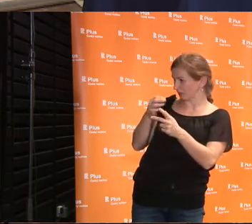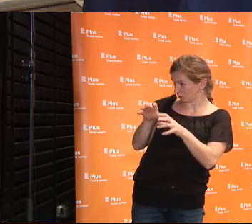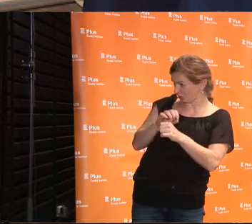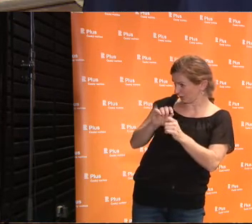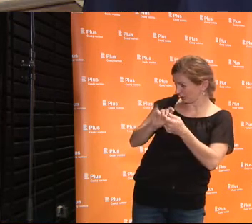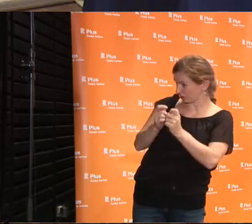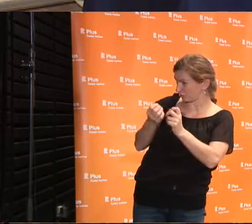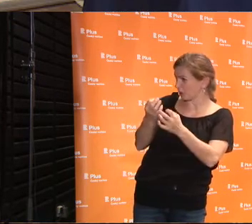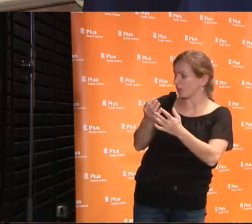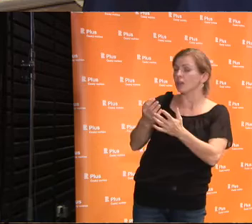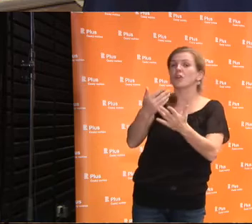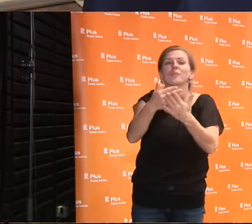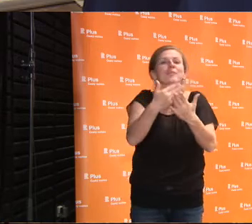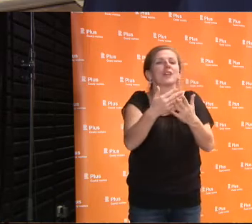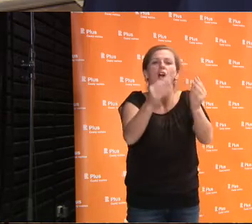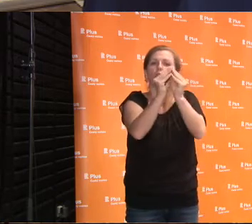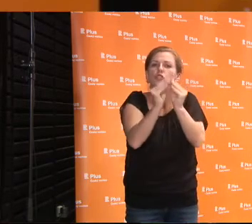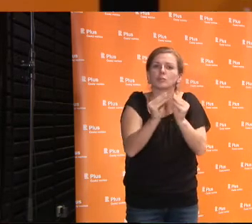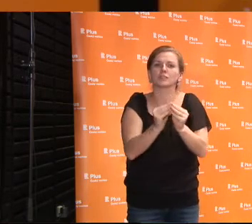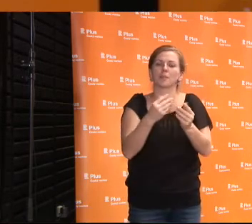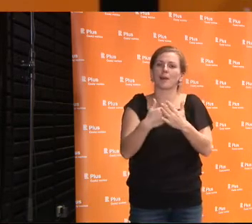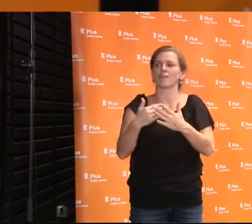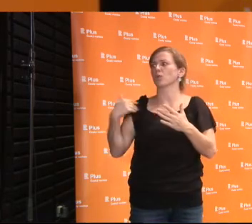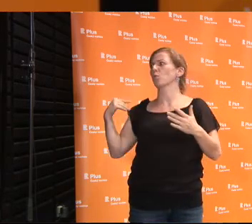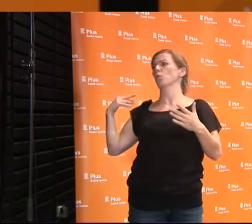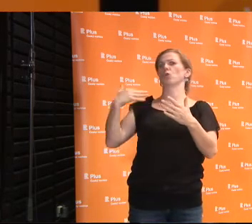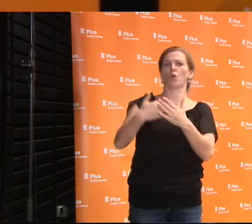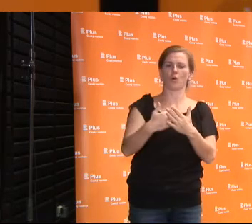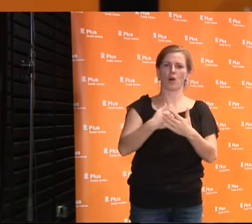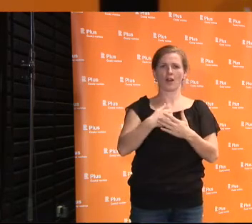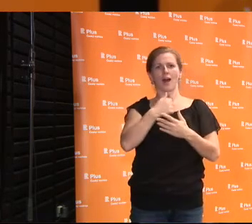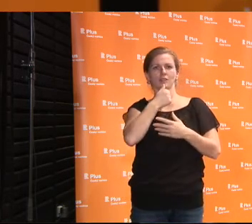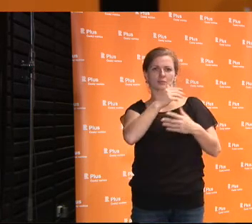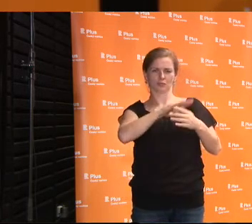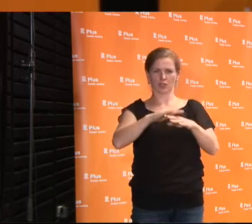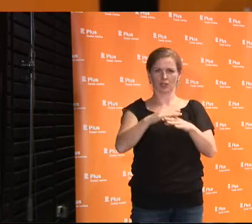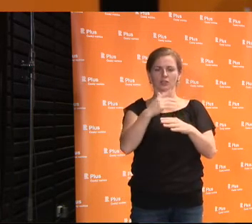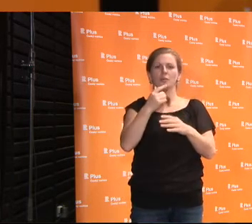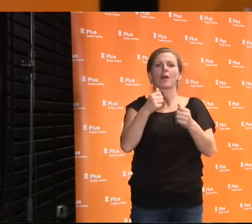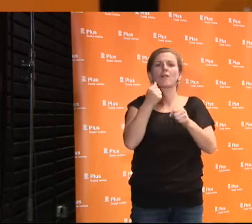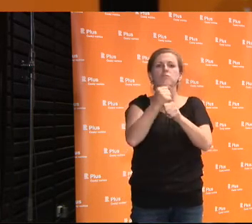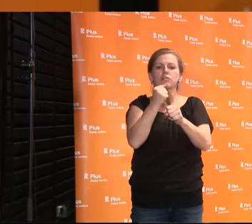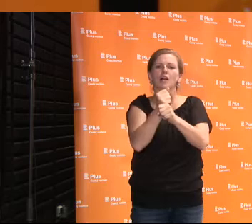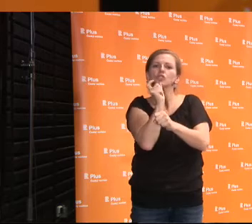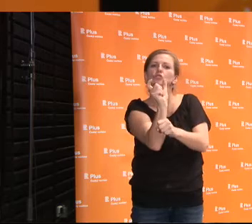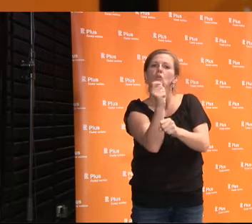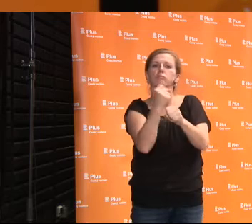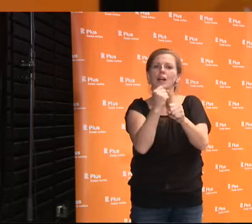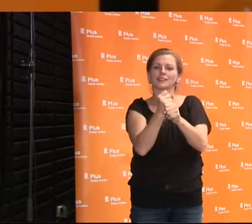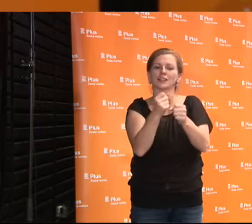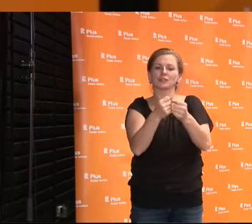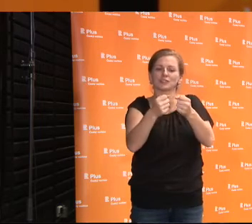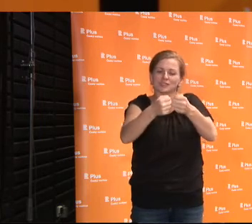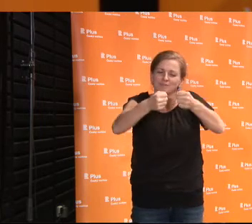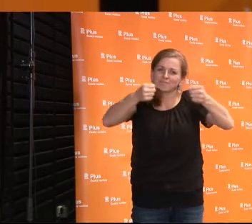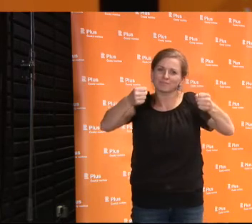samozřejmě, protože to je koncepce, kterou zastávám dlouho a nazývám ji rozšiřováním pojmu práce. Prostě akceptovat